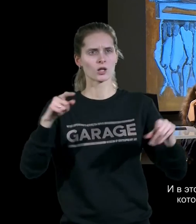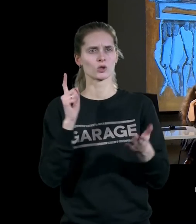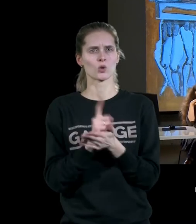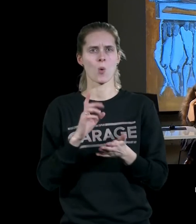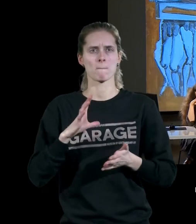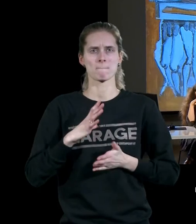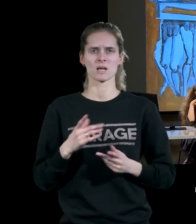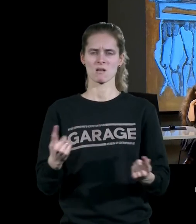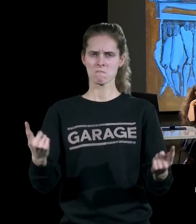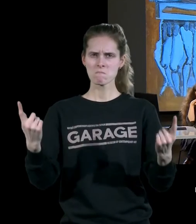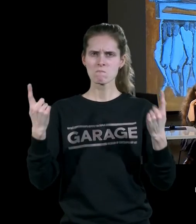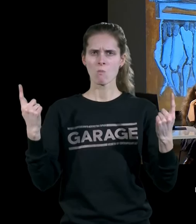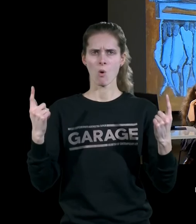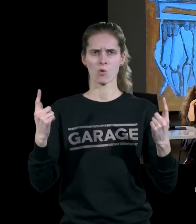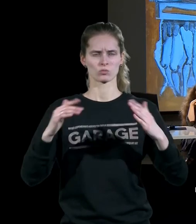универсальными, как